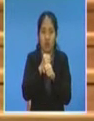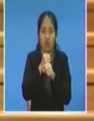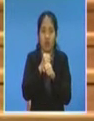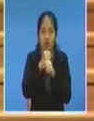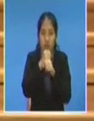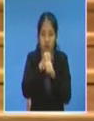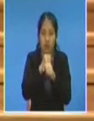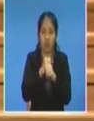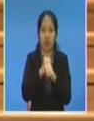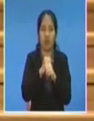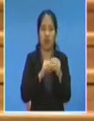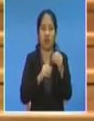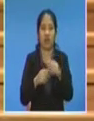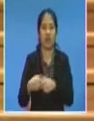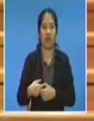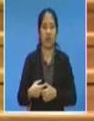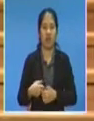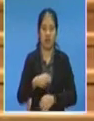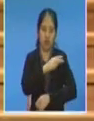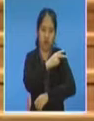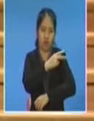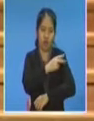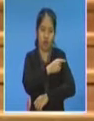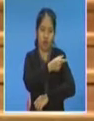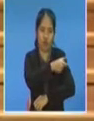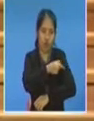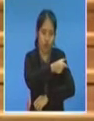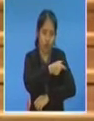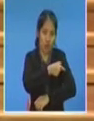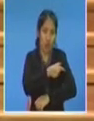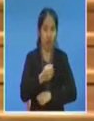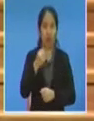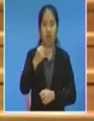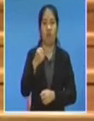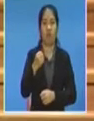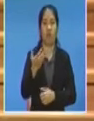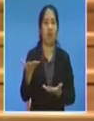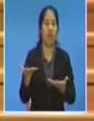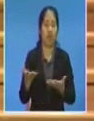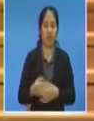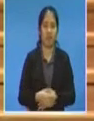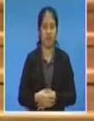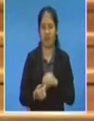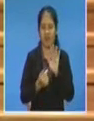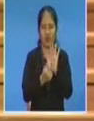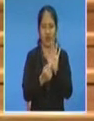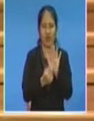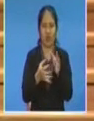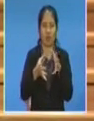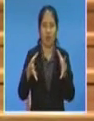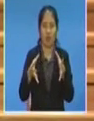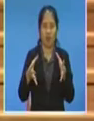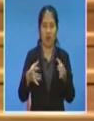รปภ.นี่ตัวอย่างและตัวอย่างพันอย่างนี้เราเห็นมาเยอะครับอย่างเช่นในกลุ่มสหภาพยุโ